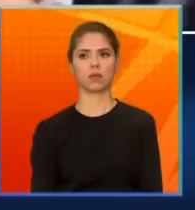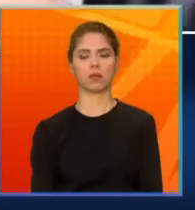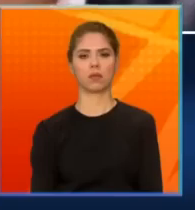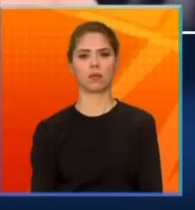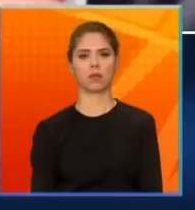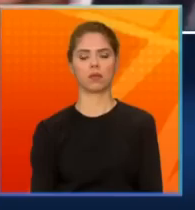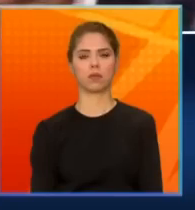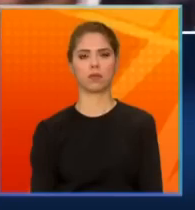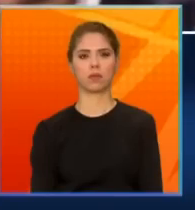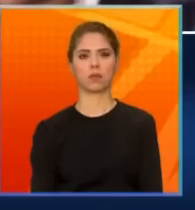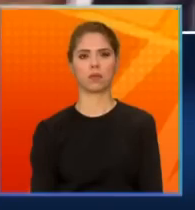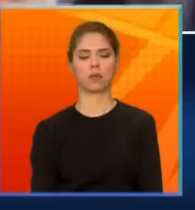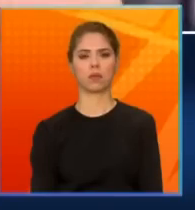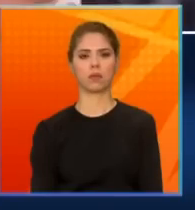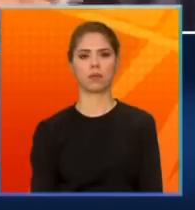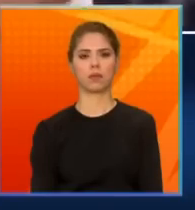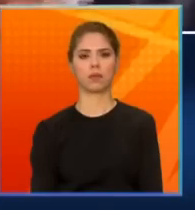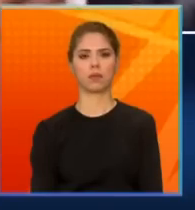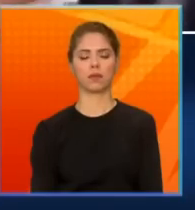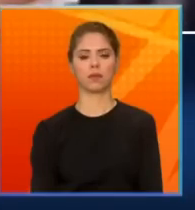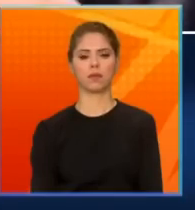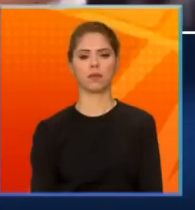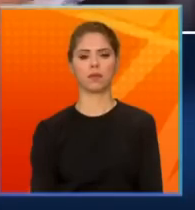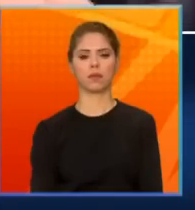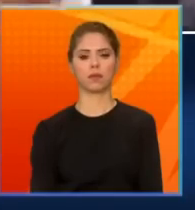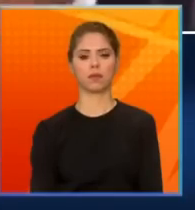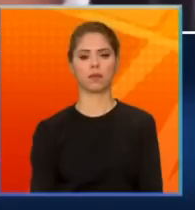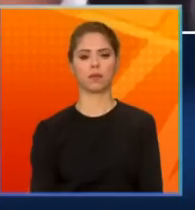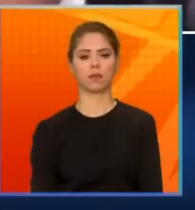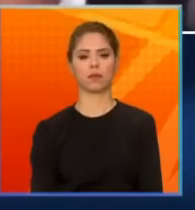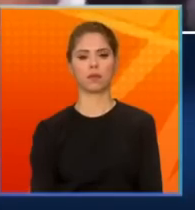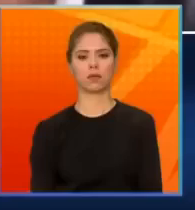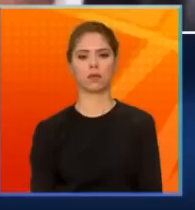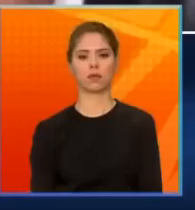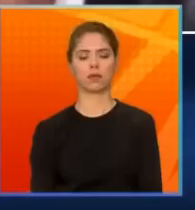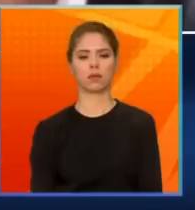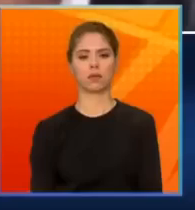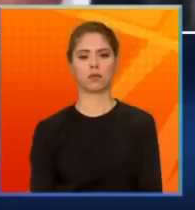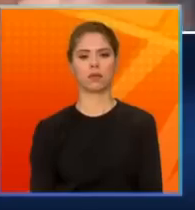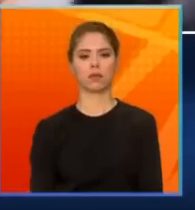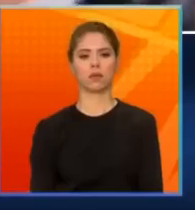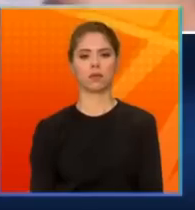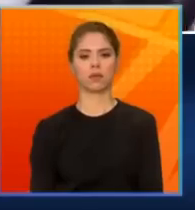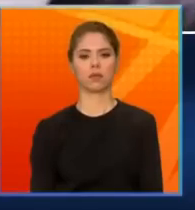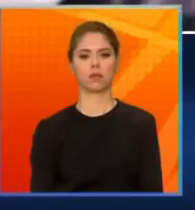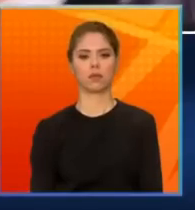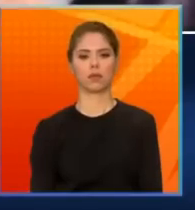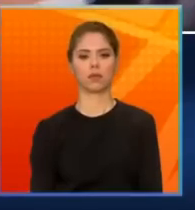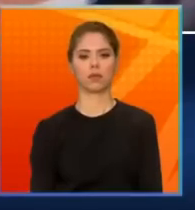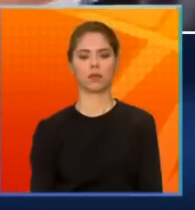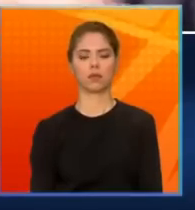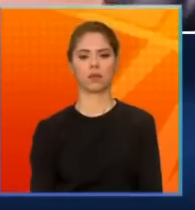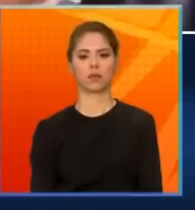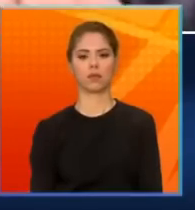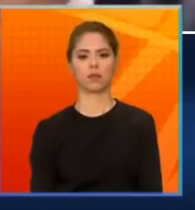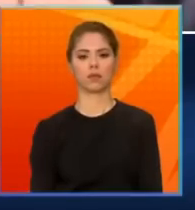Facevano delle feste in un condominio, ci sono andato io solo oggi di domenica. E siamo sindaco, siamo tutti qui